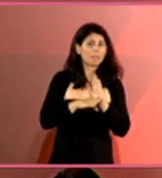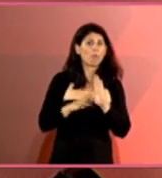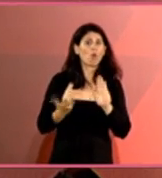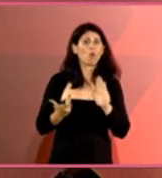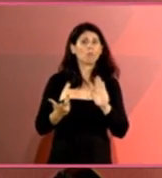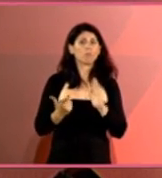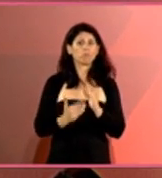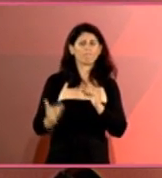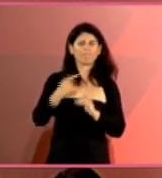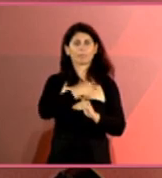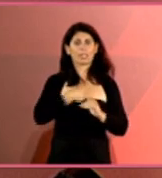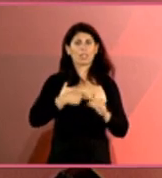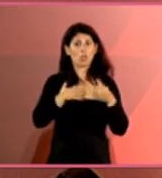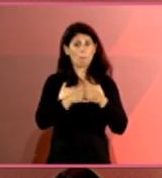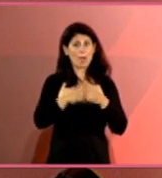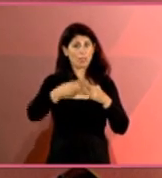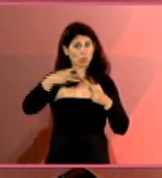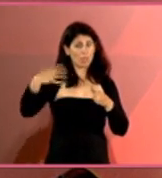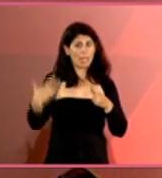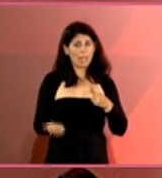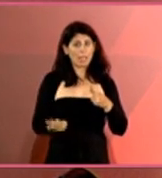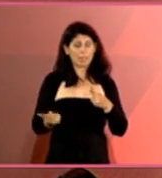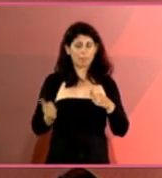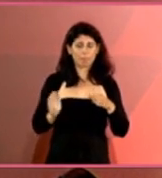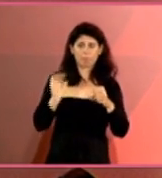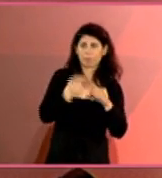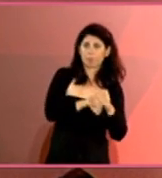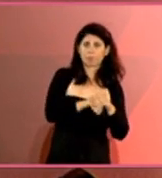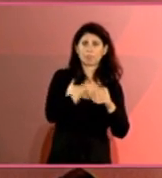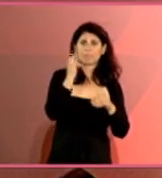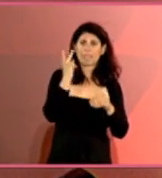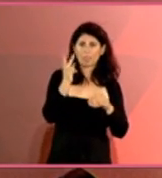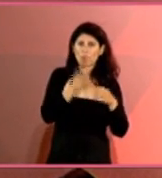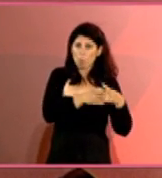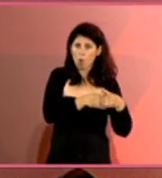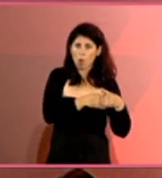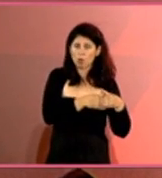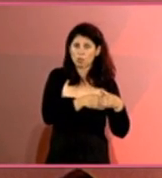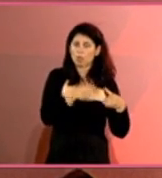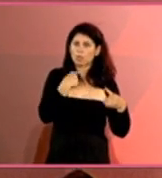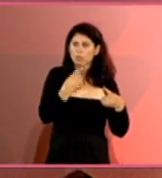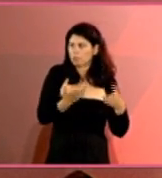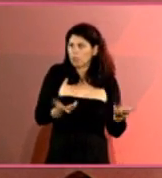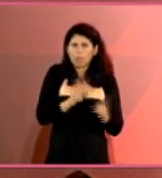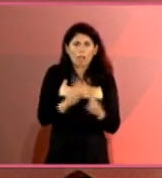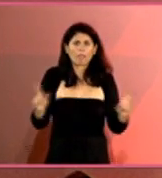η ηγετική ομάδα του ΣΥΡΙΖΑ έχει προσχωρήσει ως δεύτερος πόλος του. Το λένε